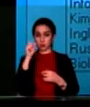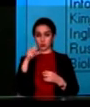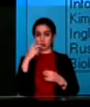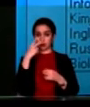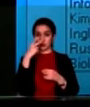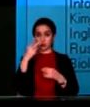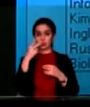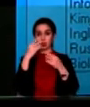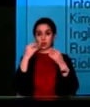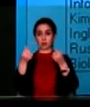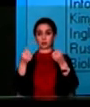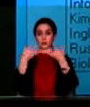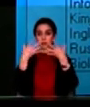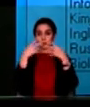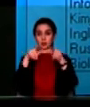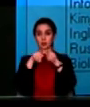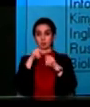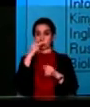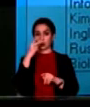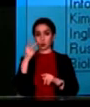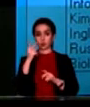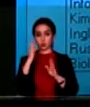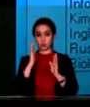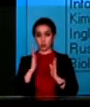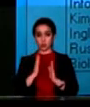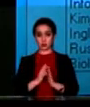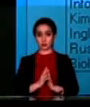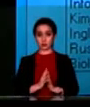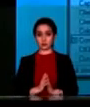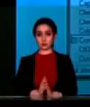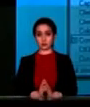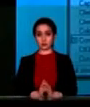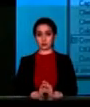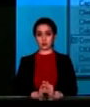yashirin ro'yxat ekranga chiqqani mana bunday ko'rinishda, demak, bo'lar ekan.